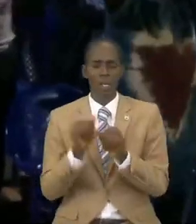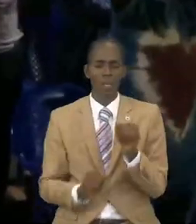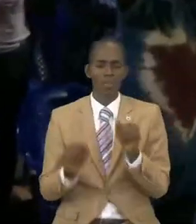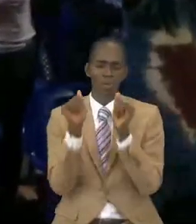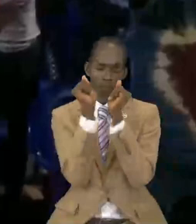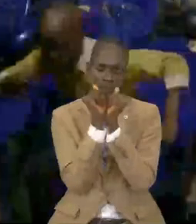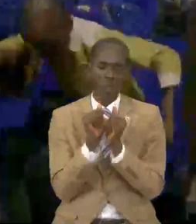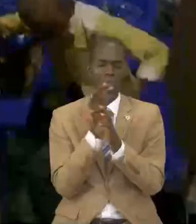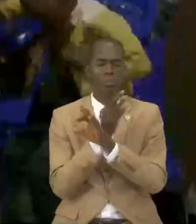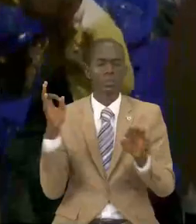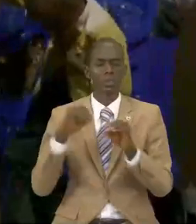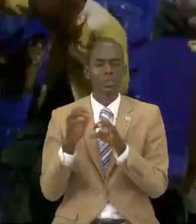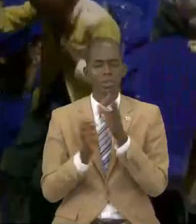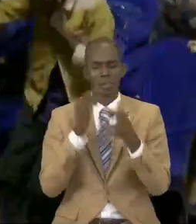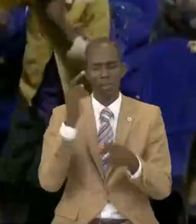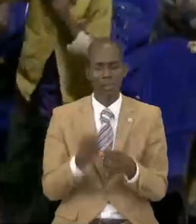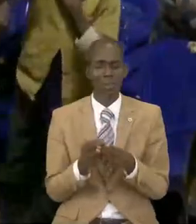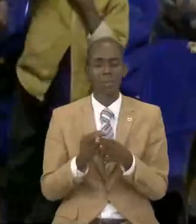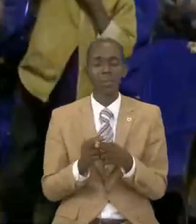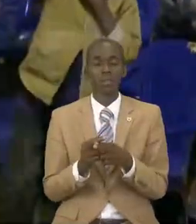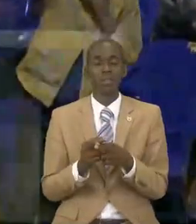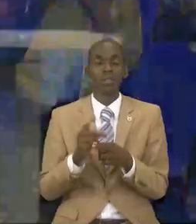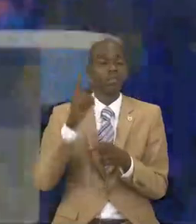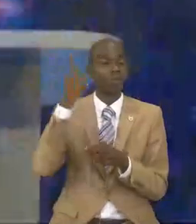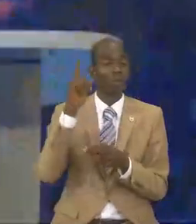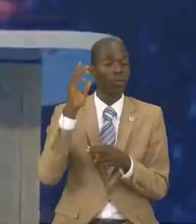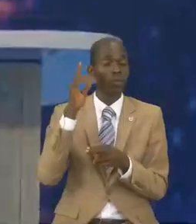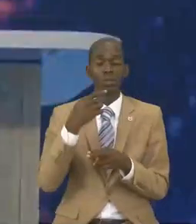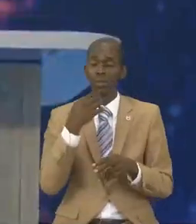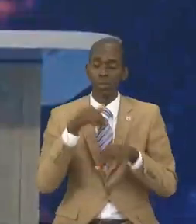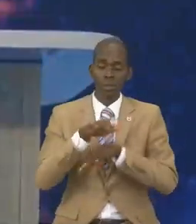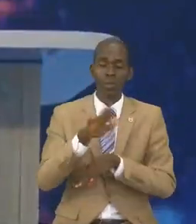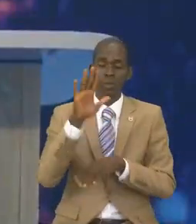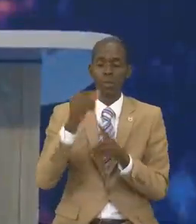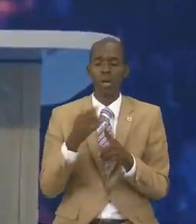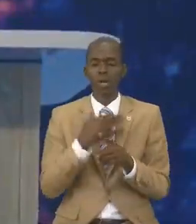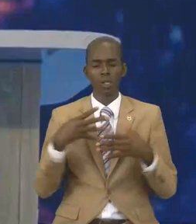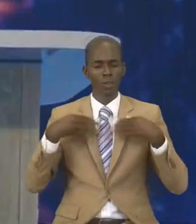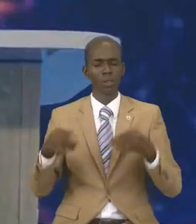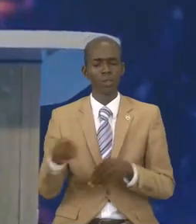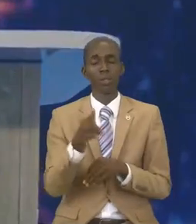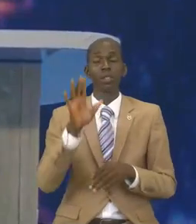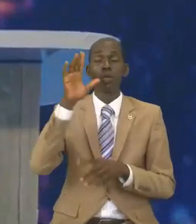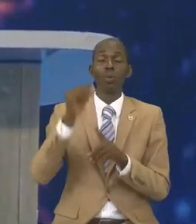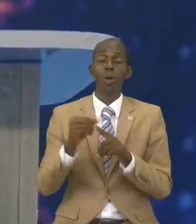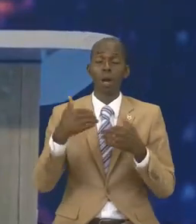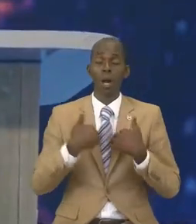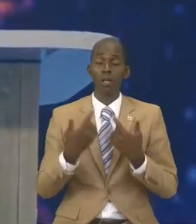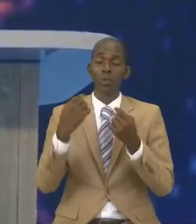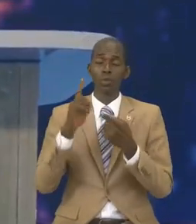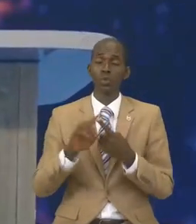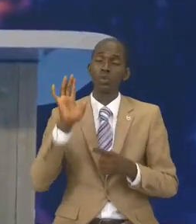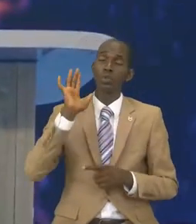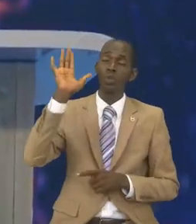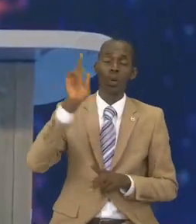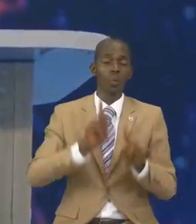le monde, tous les captifs. Envoie ta parole et tu les guéris. La parole est venue